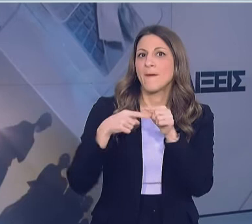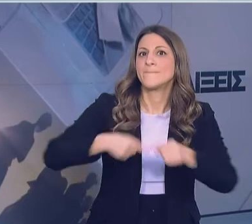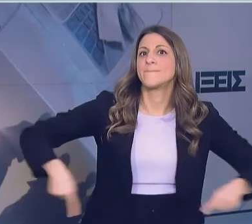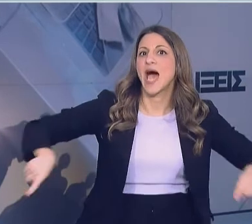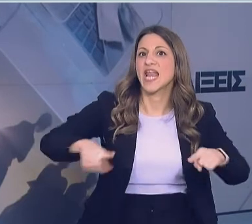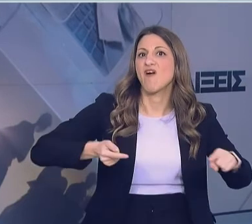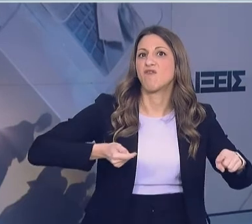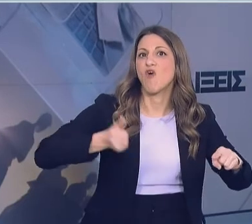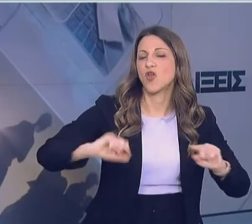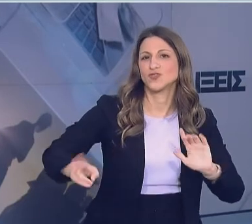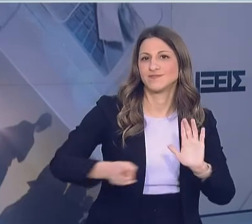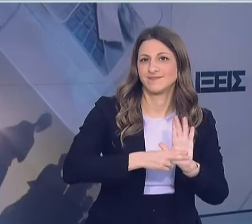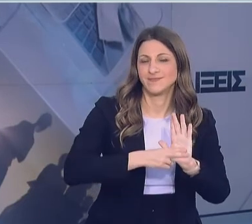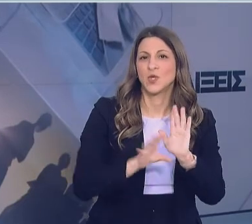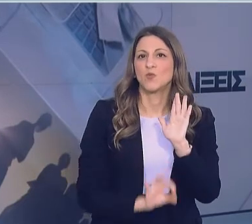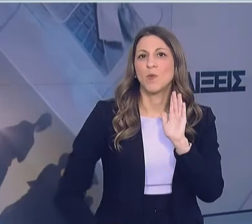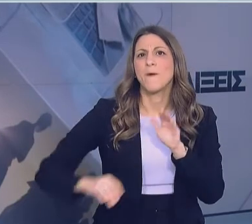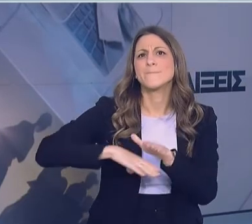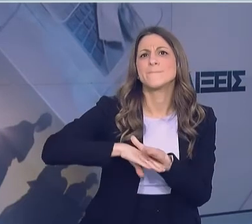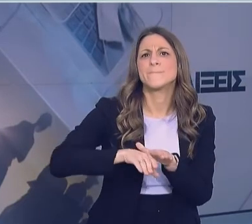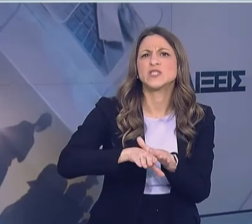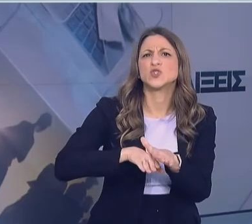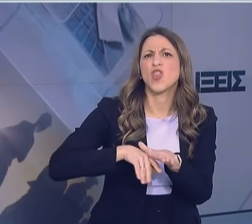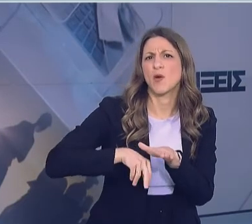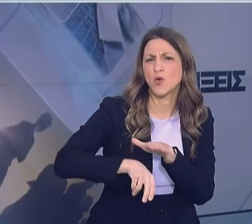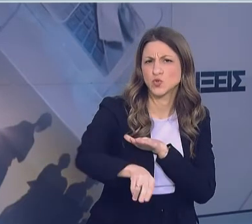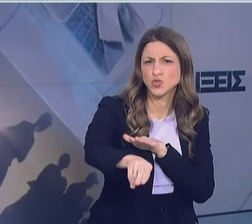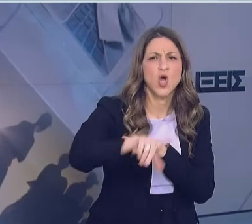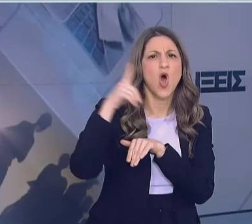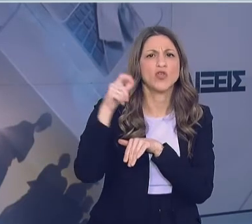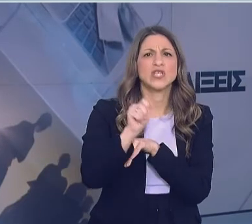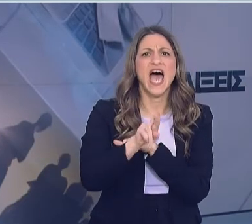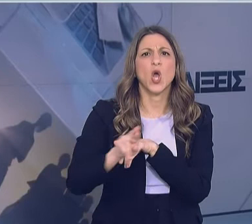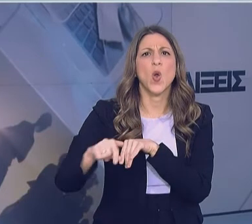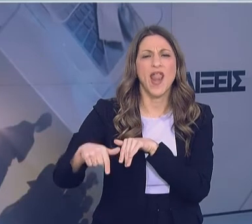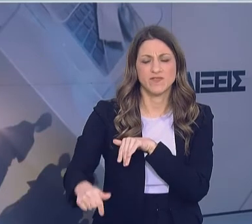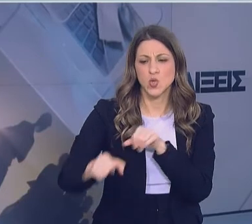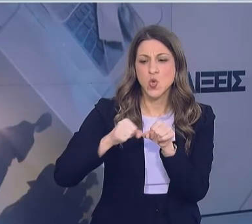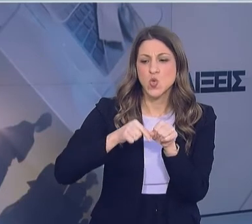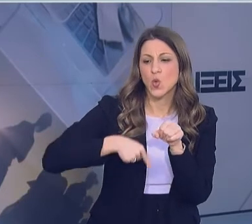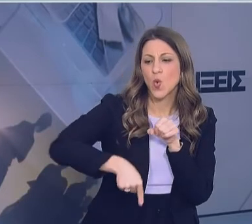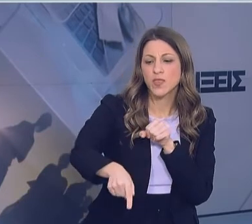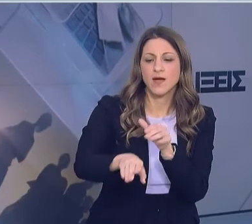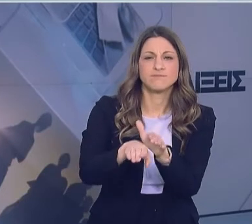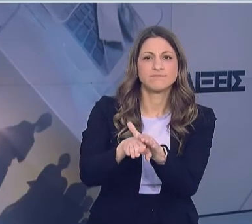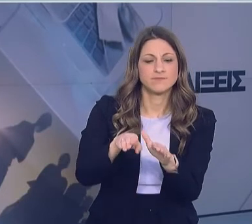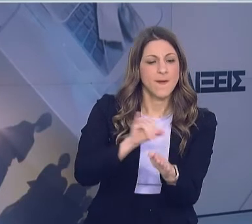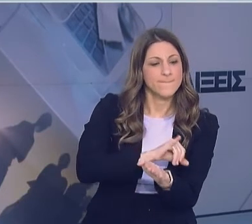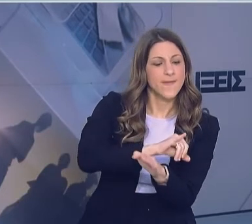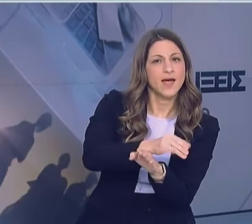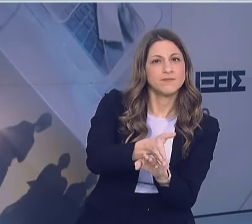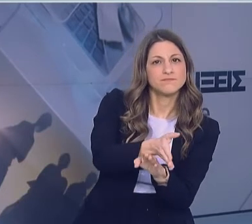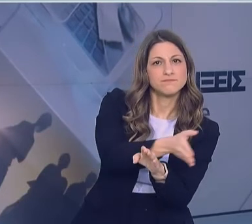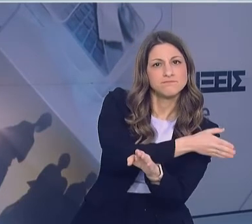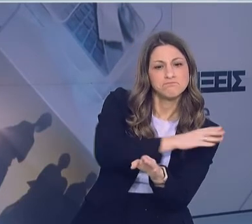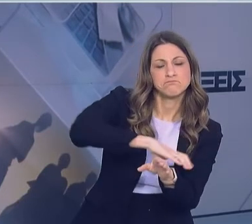παραλία του Βόλου και συγκεκριμένα στον πεζόδρομο της προέκτασης της οδού Αργοναυτών, κατά πλάτος από το ρήθρο του πεζοδρομίου ως και το ακραίο τμήμα